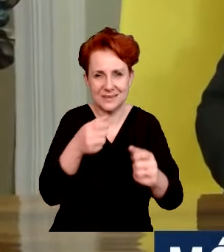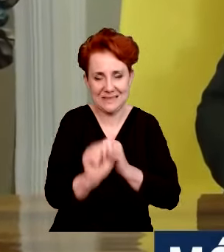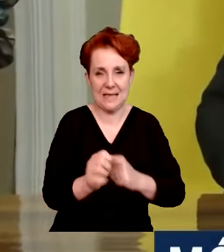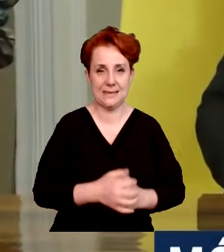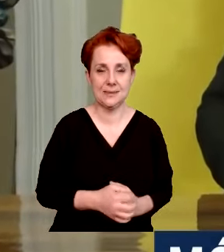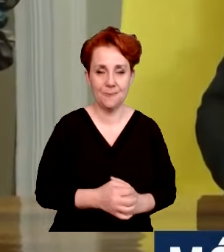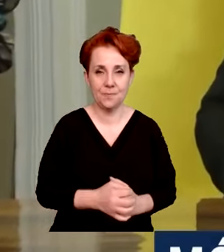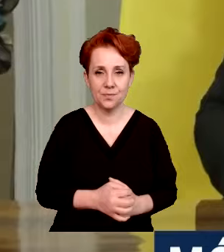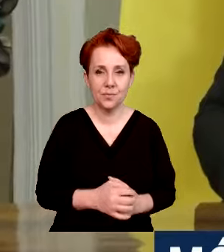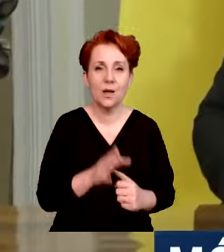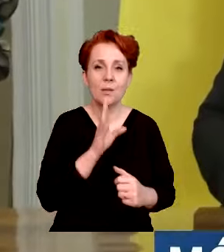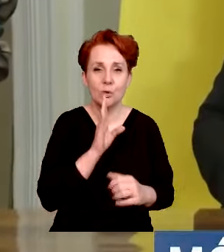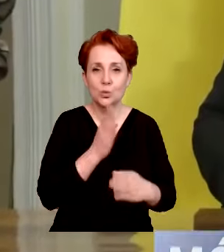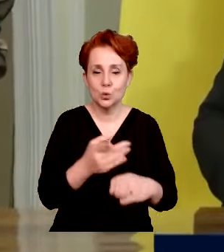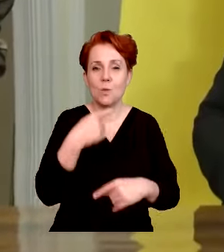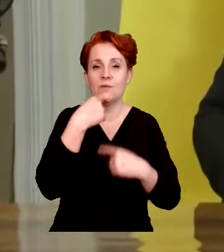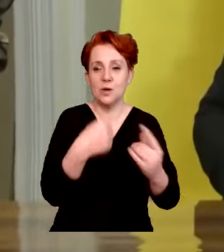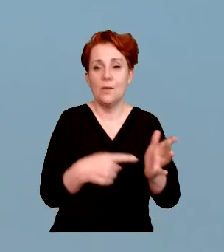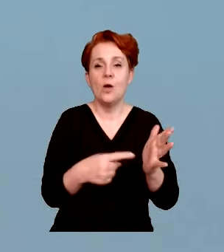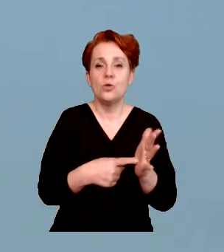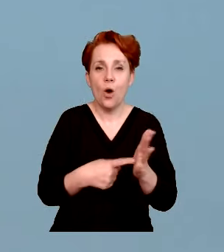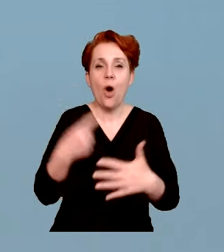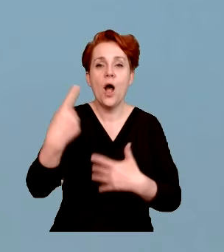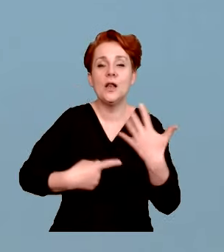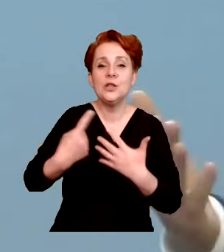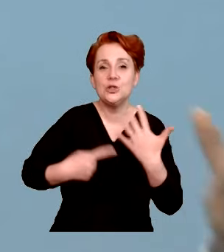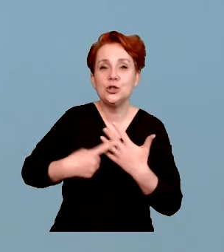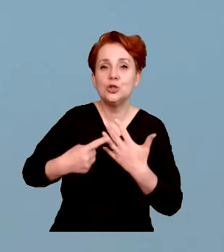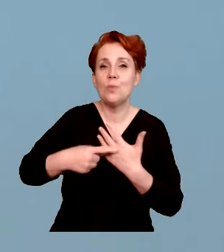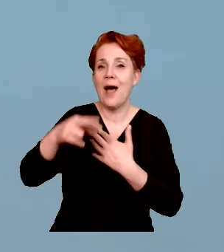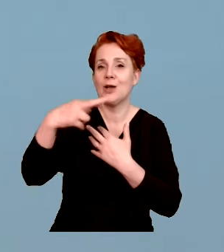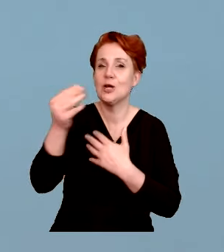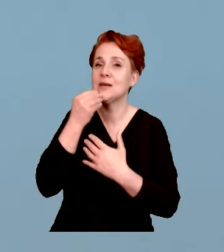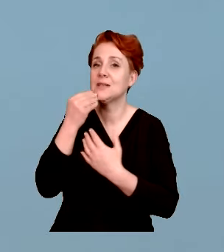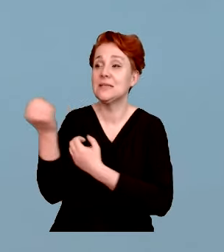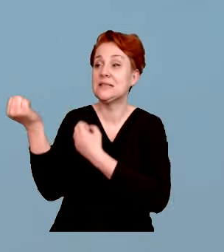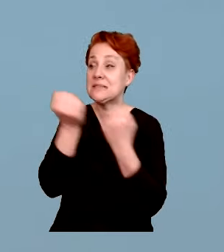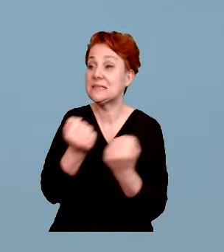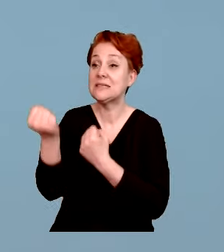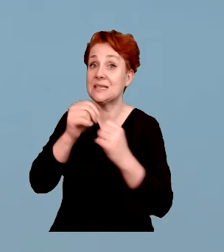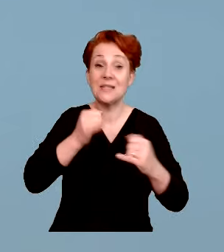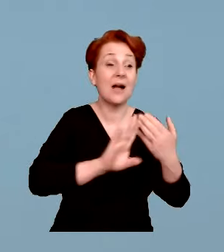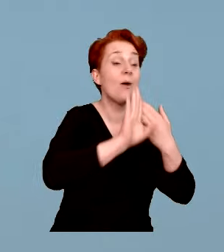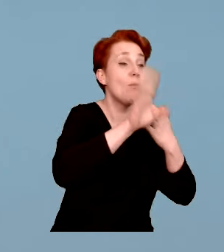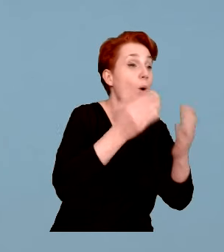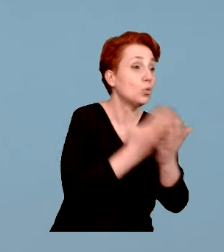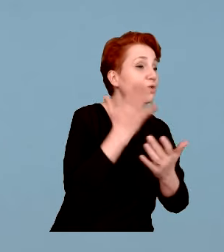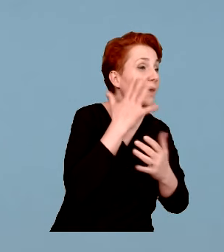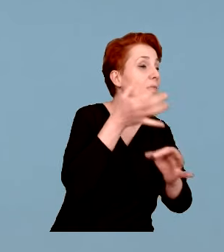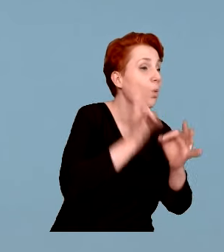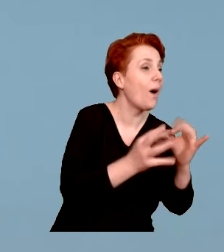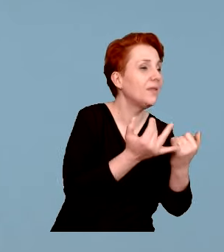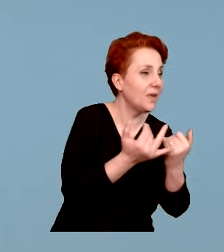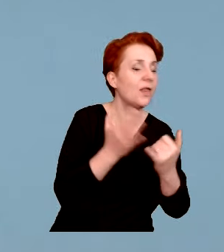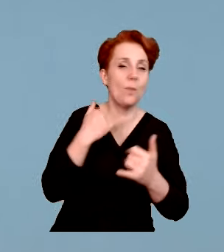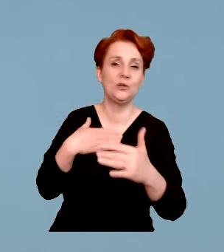jak już wspomniałem, dotyczy to ilości produktów, które mogą napłynąć do Polski po tym, jak to sobie już precyzyjnie ustalimy.